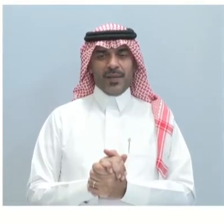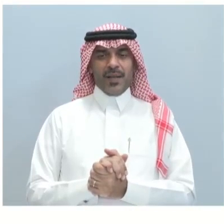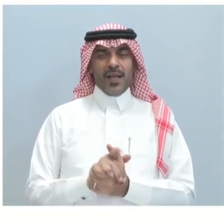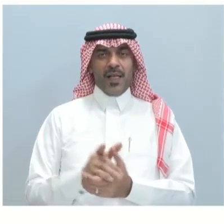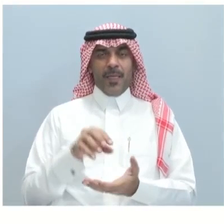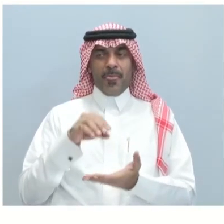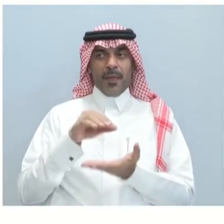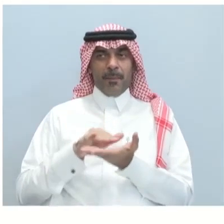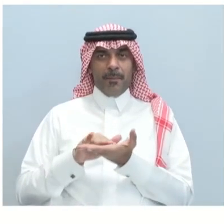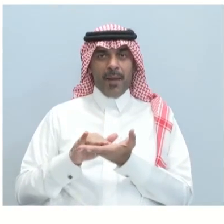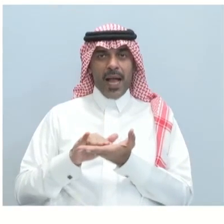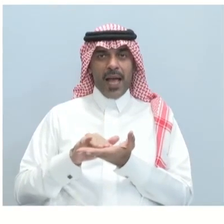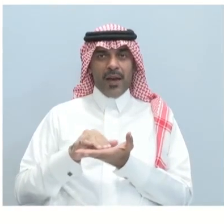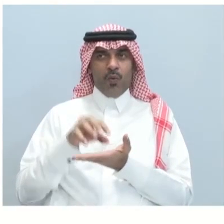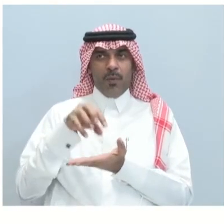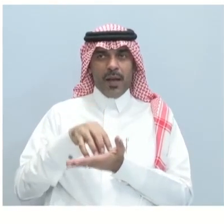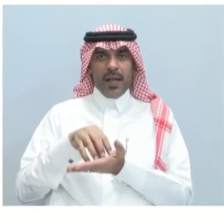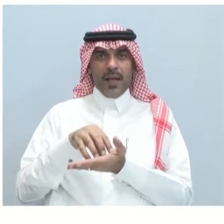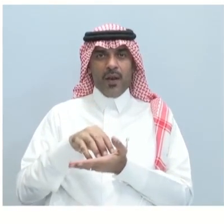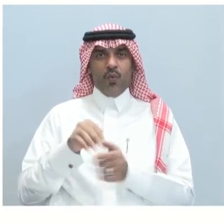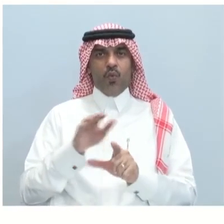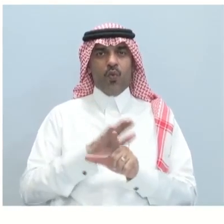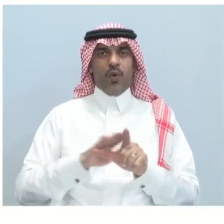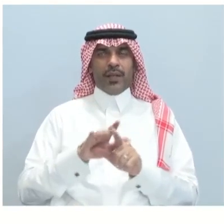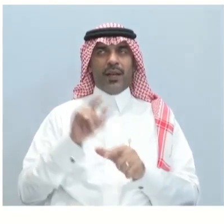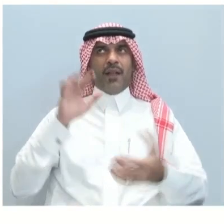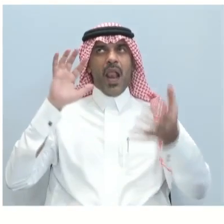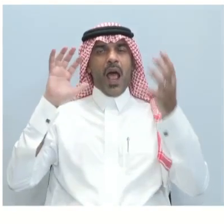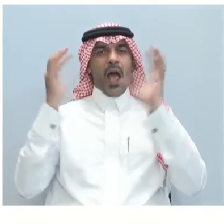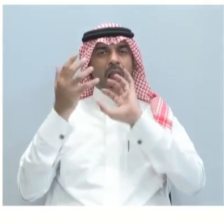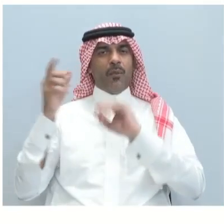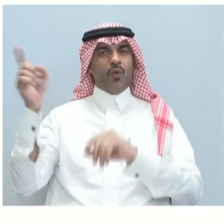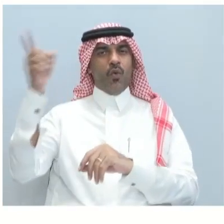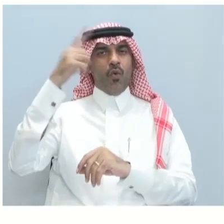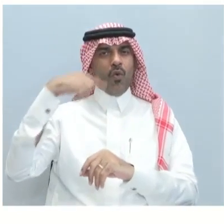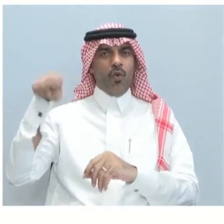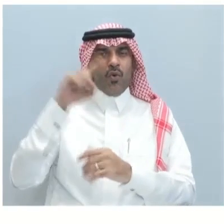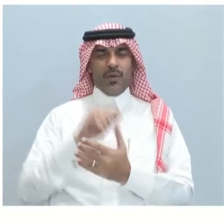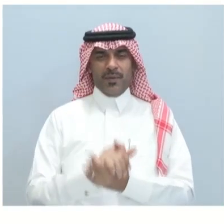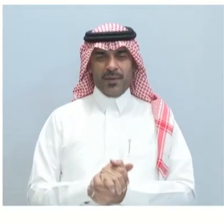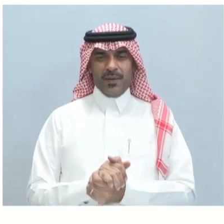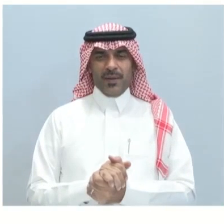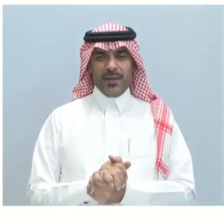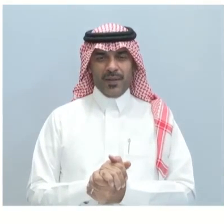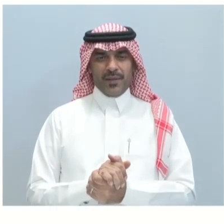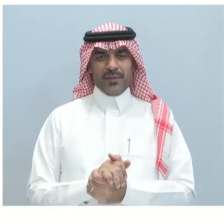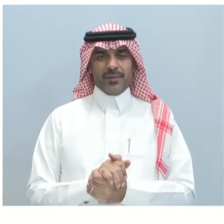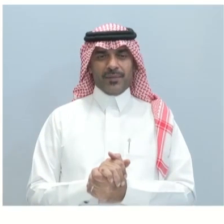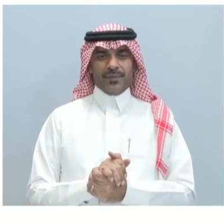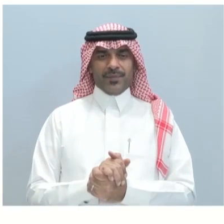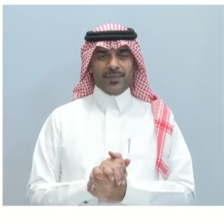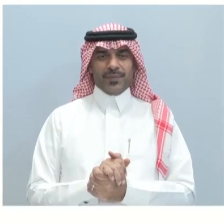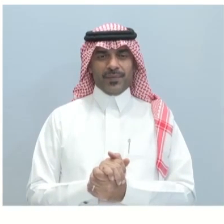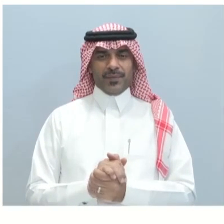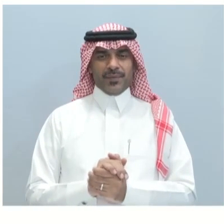مكانه وطني العالميه اذا ايضا تفيدني الدراسات الاجتماعيه في معرفه مكان وطني